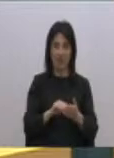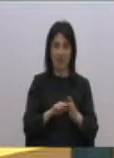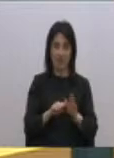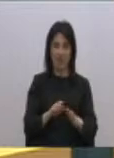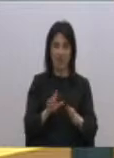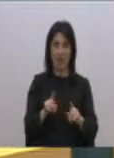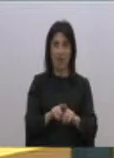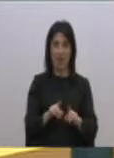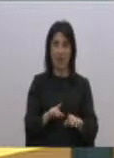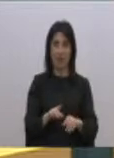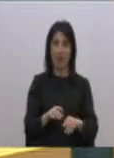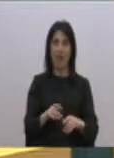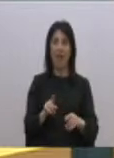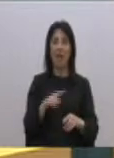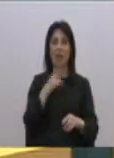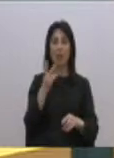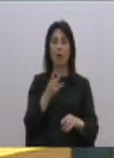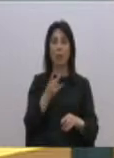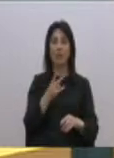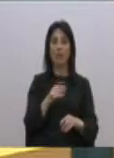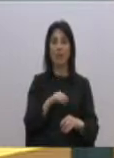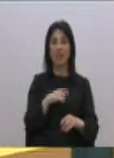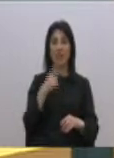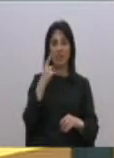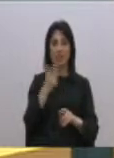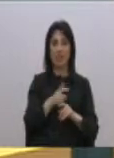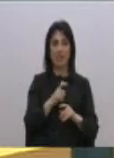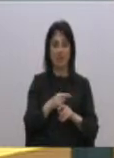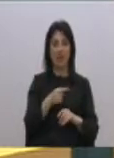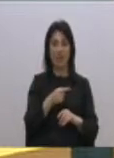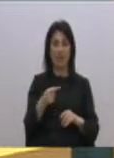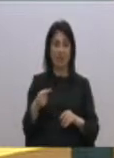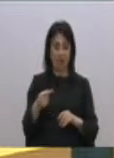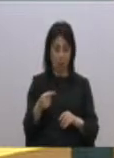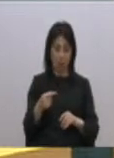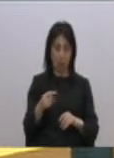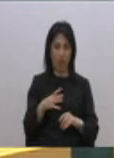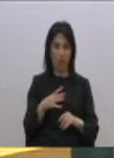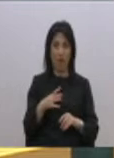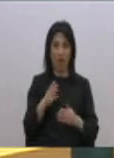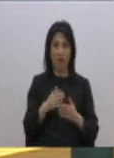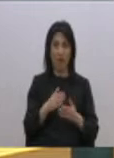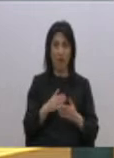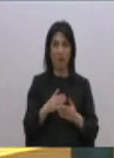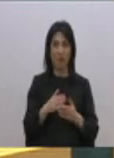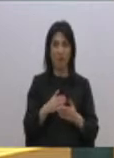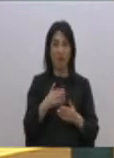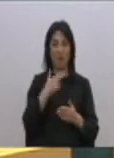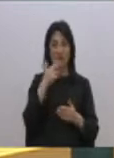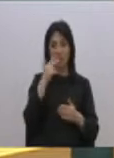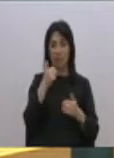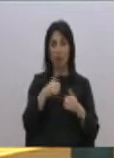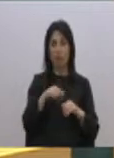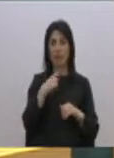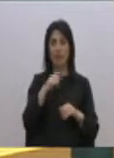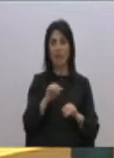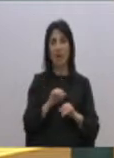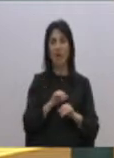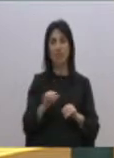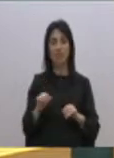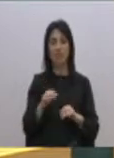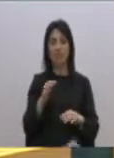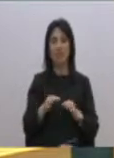ესეთია. Anu es, რა თქმა უნდა, თავისთავად ძალიან ნეგატიური და უარყოფითი არის და ვენეციის კომისიამ თქვა, რომ არ